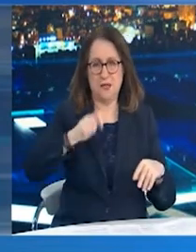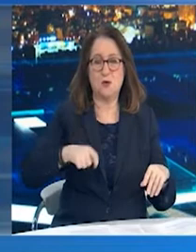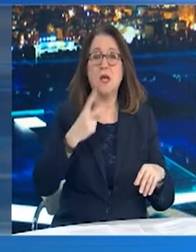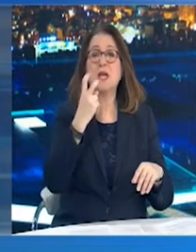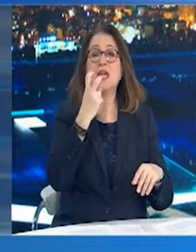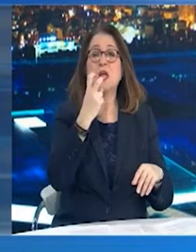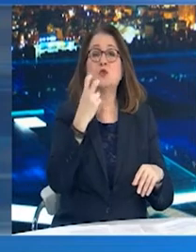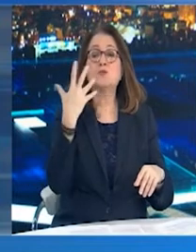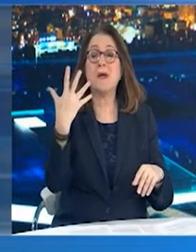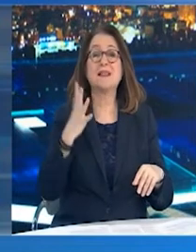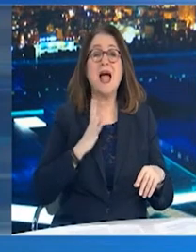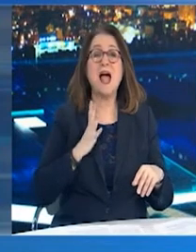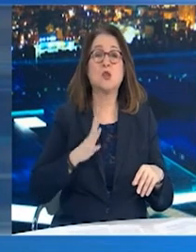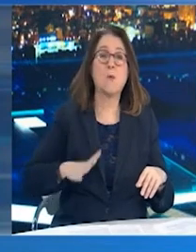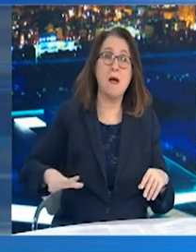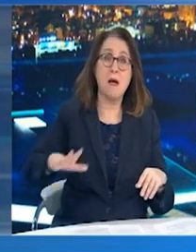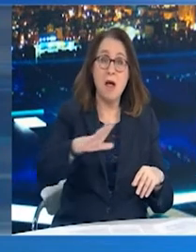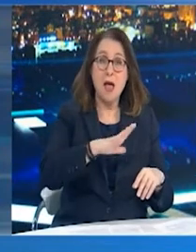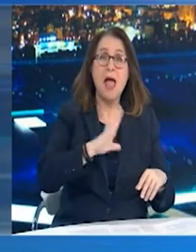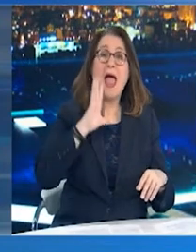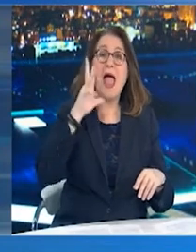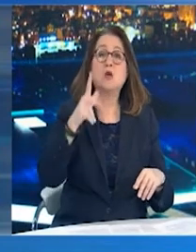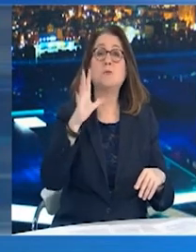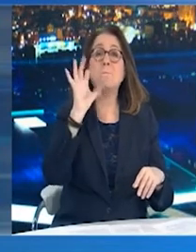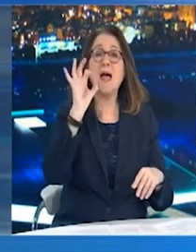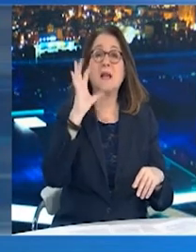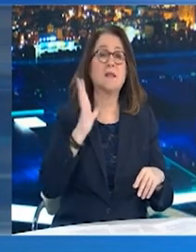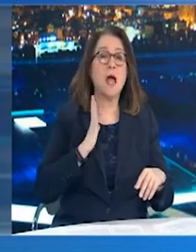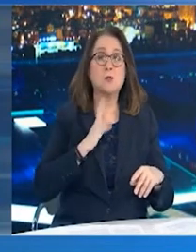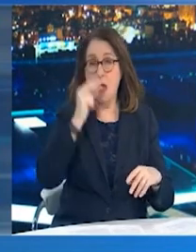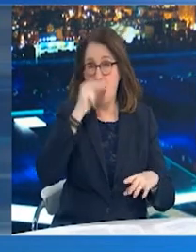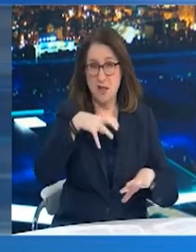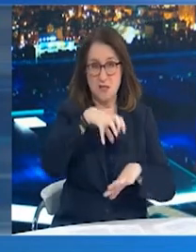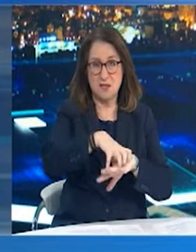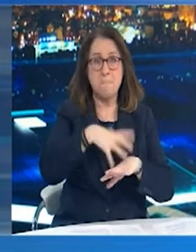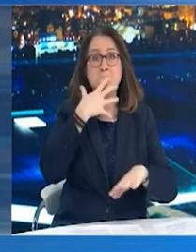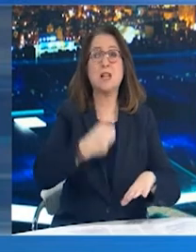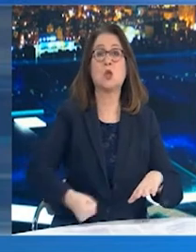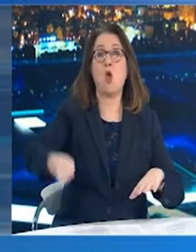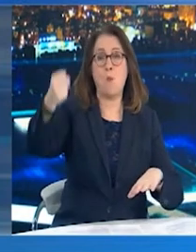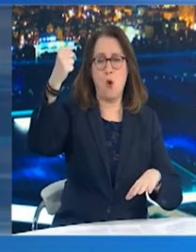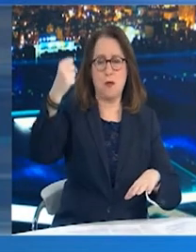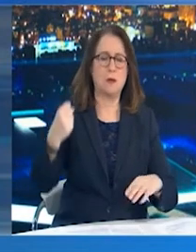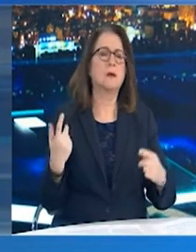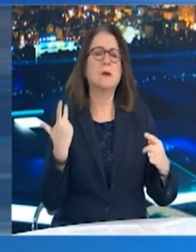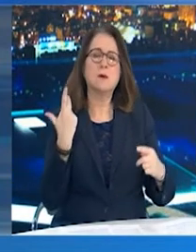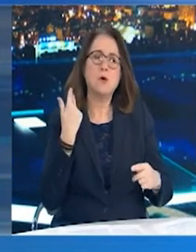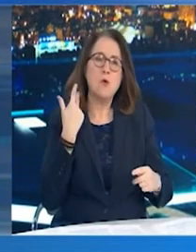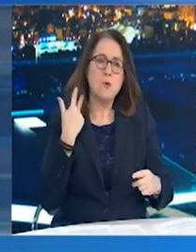όριο που αυξάνεται στα 50 άτομα στην περίπτωση των Μητροπολιτικών Ναών. Το λιανεμπόριο, τα κομμωτήρια, τα κουρία, τα κέντρα αισθητικής καθώς